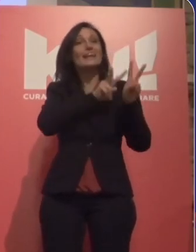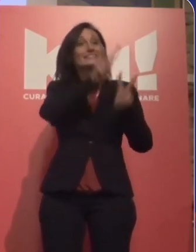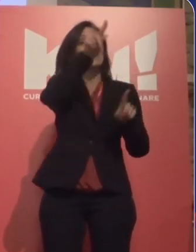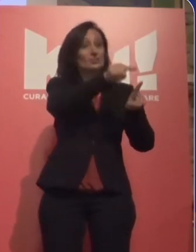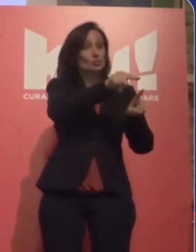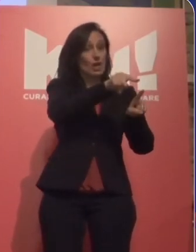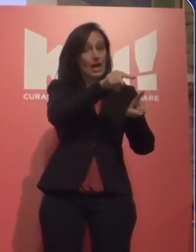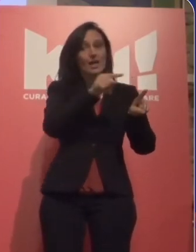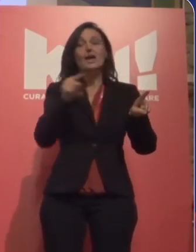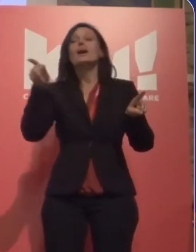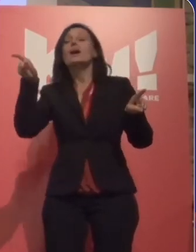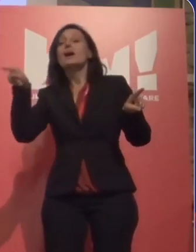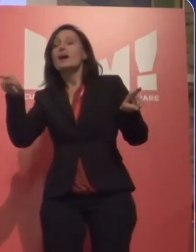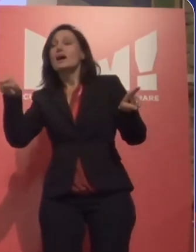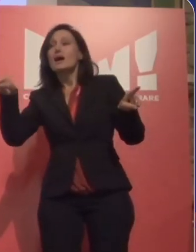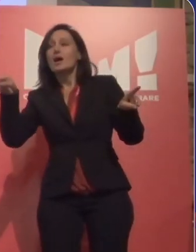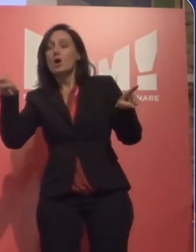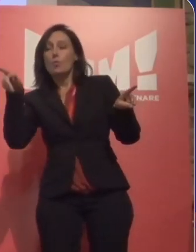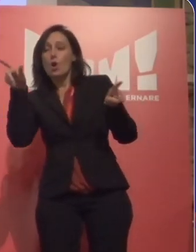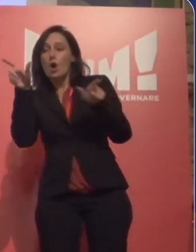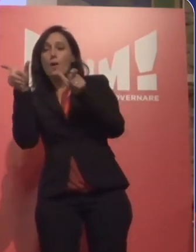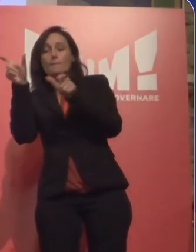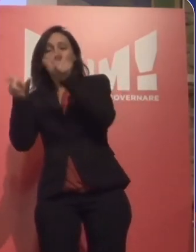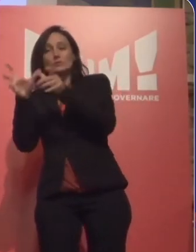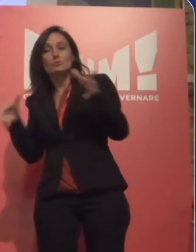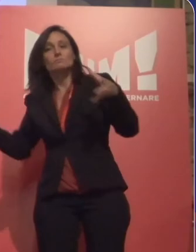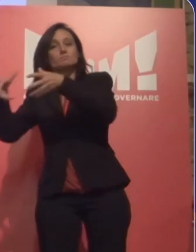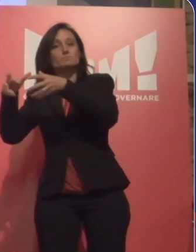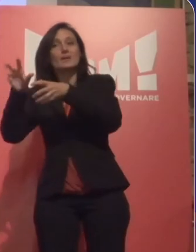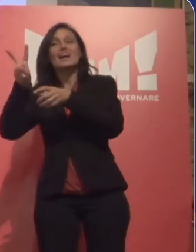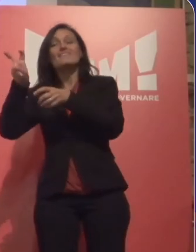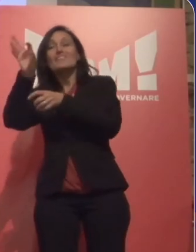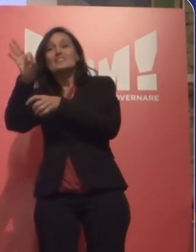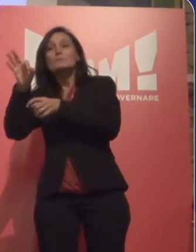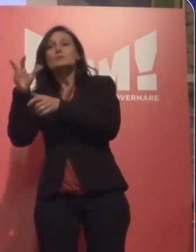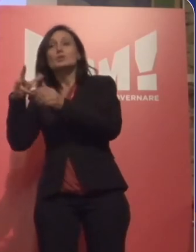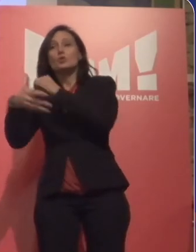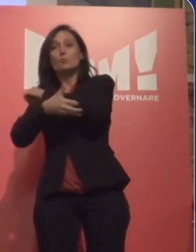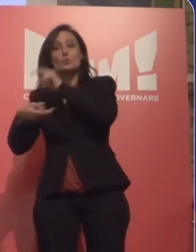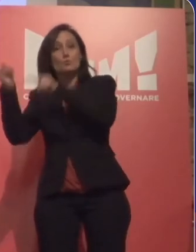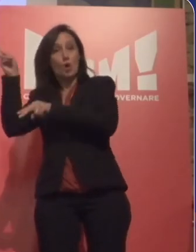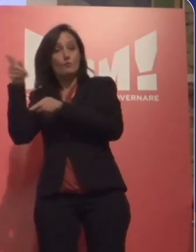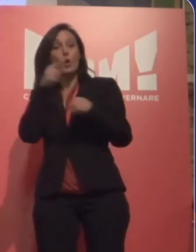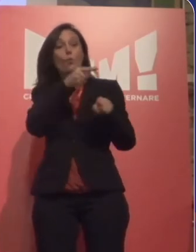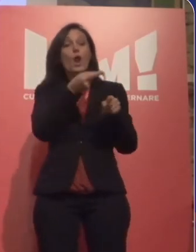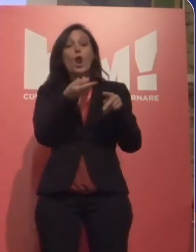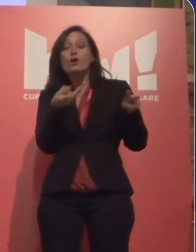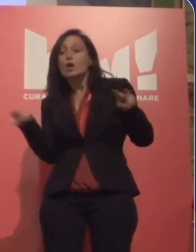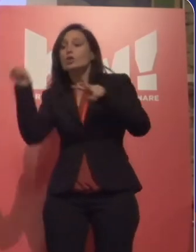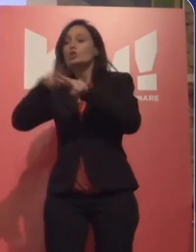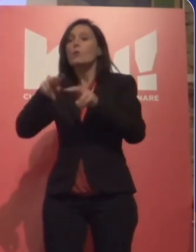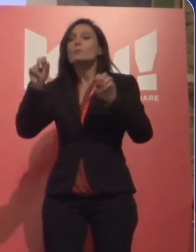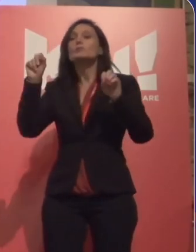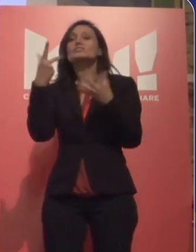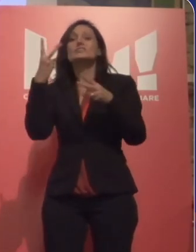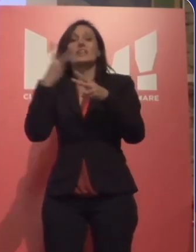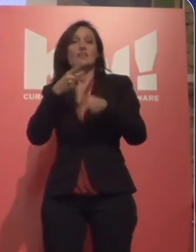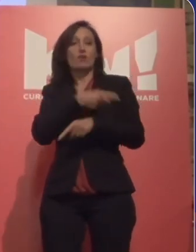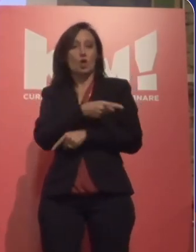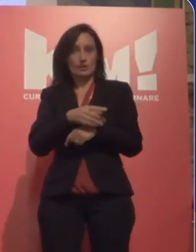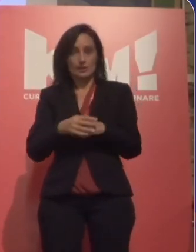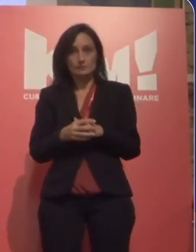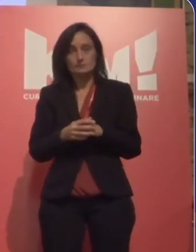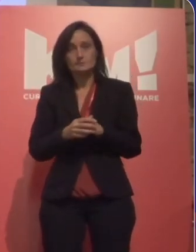la ricchezza detenuta complessivamente dal 20 per cento più povero della popolazione italiana secondo le stime